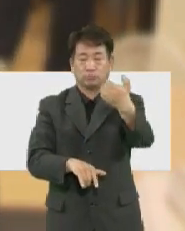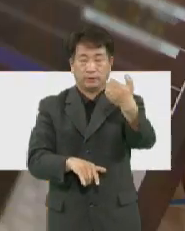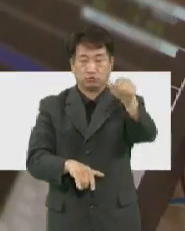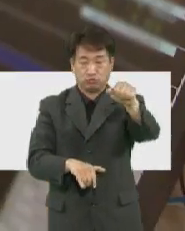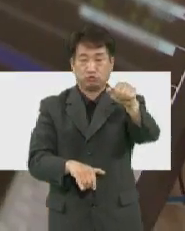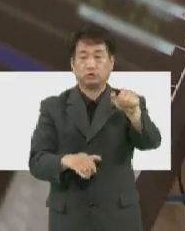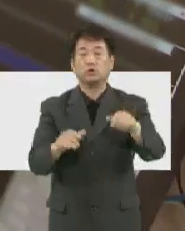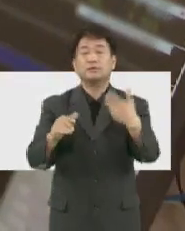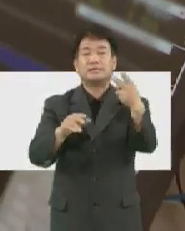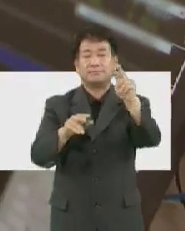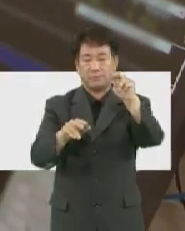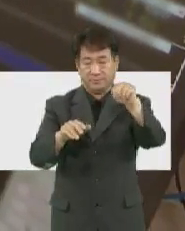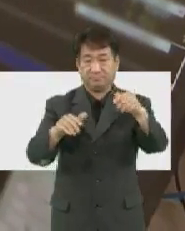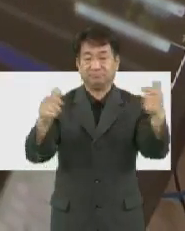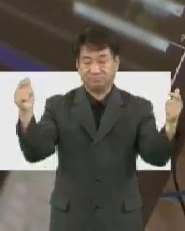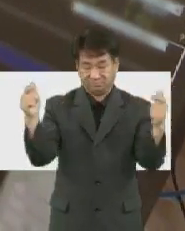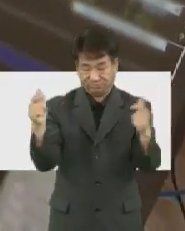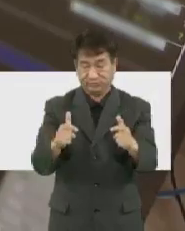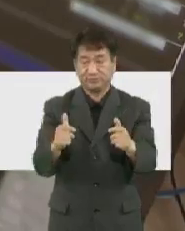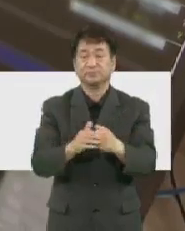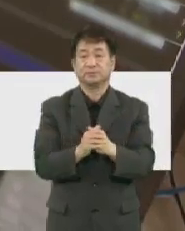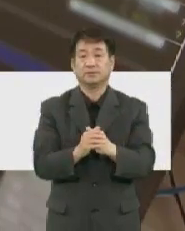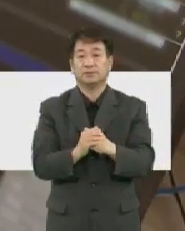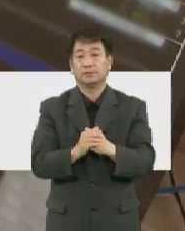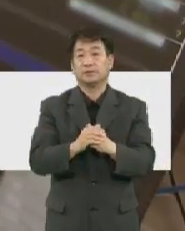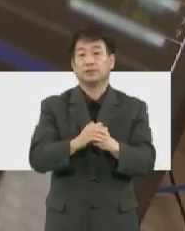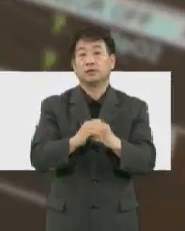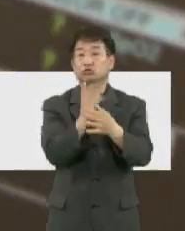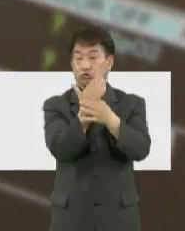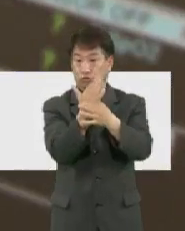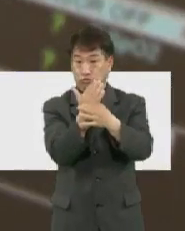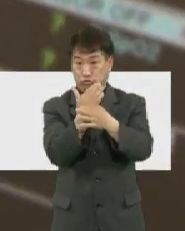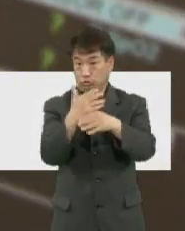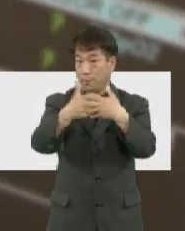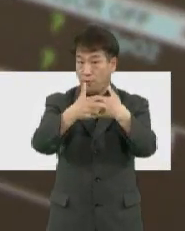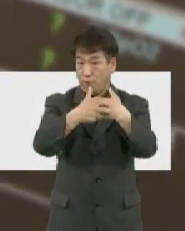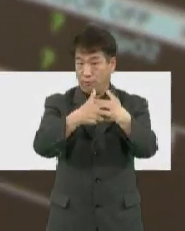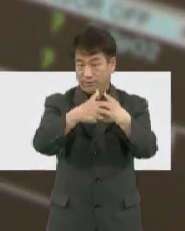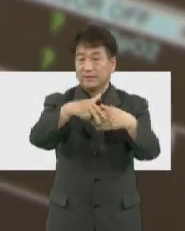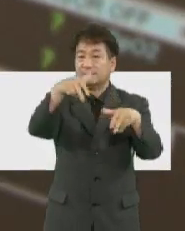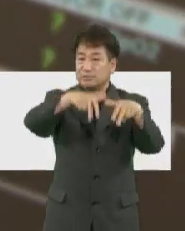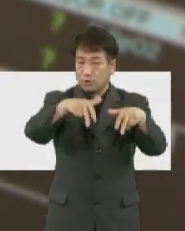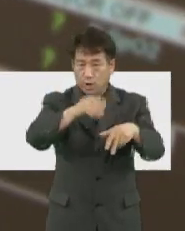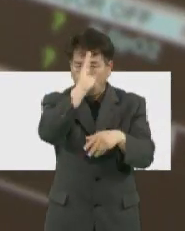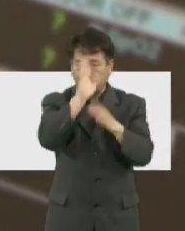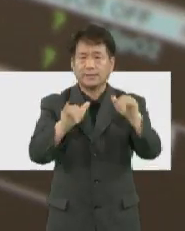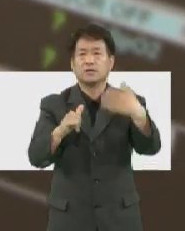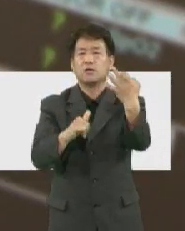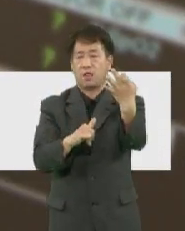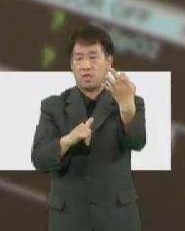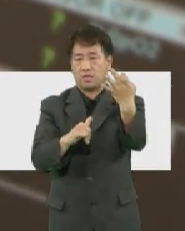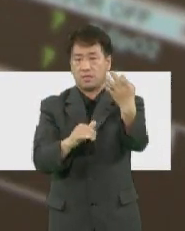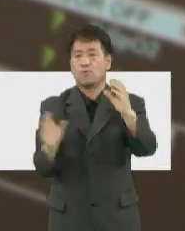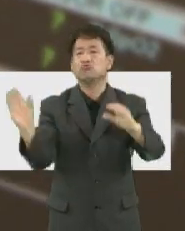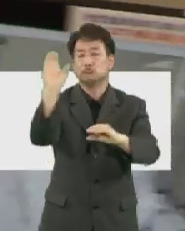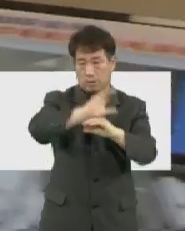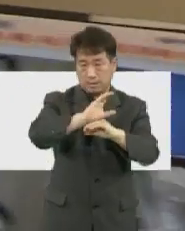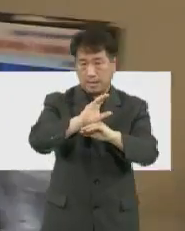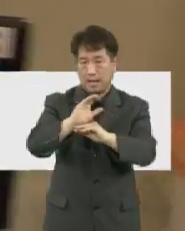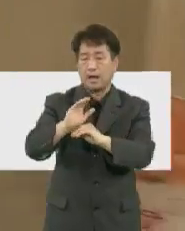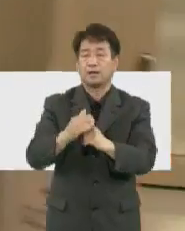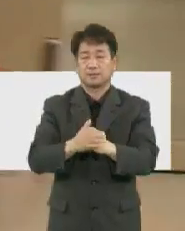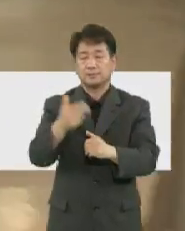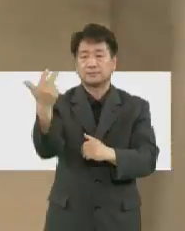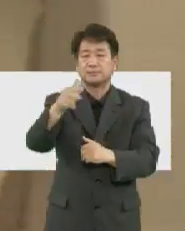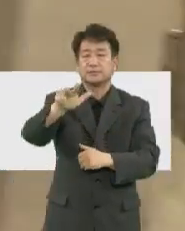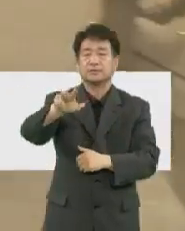내려왔습니다 대전에서는 집단 감염이 발생한 유성구에 한 병원에서 직원과 환자 14명이 추가되는 등 하루 사이